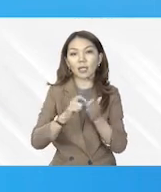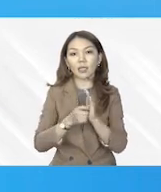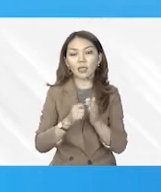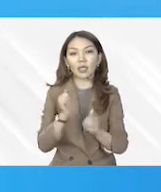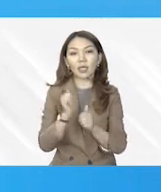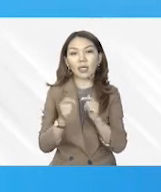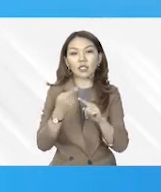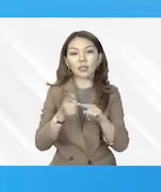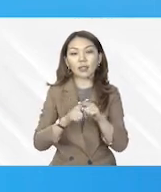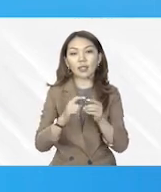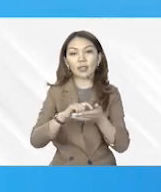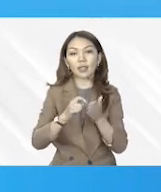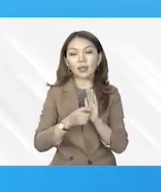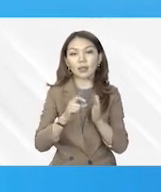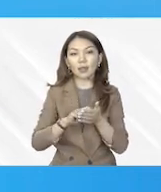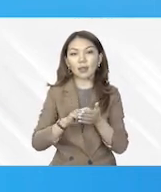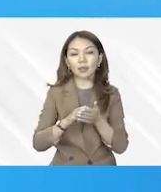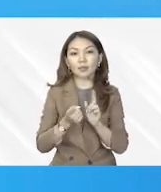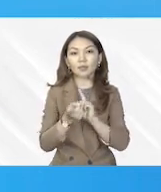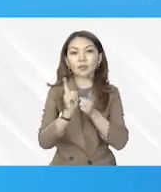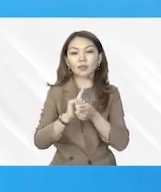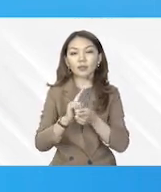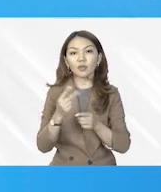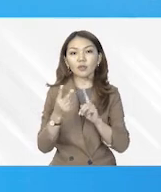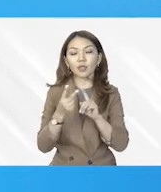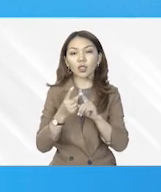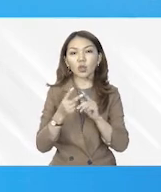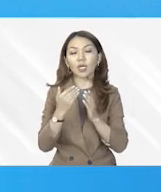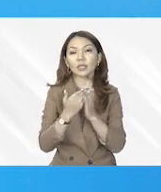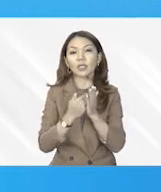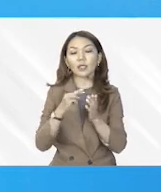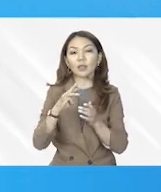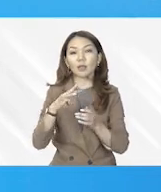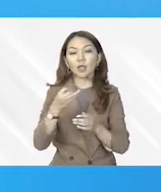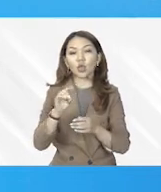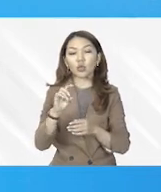клеток теперь вступает во второе деление мейоза, которое аналогично митозу.